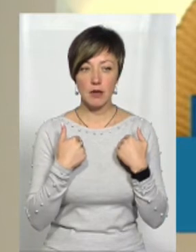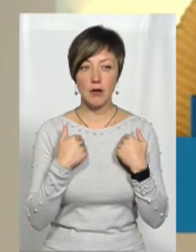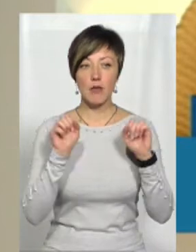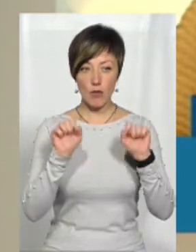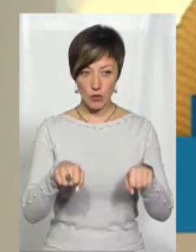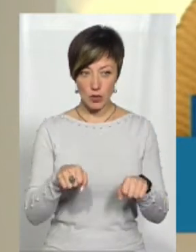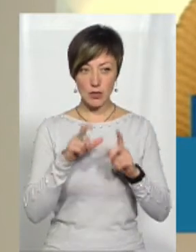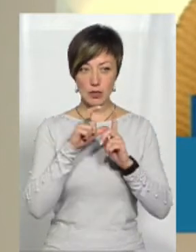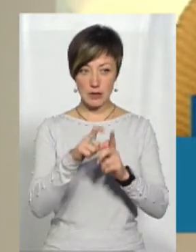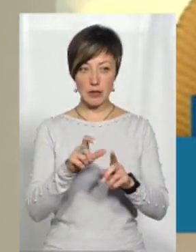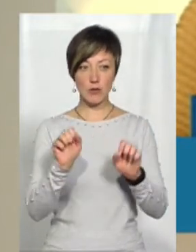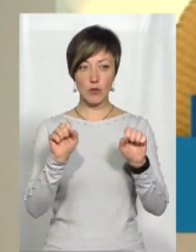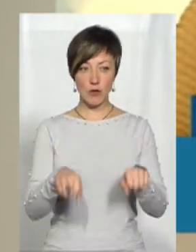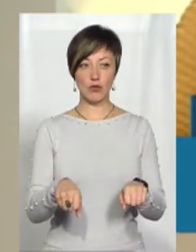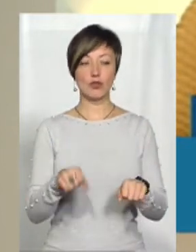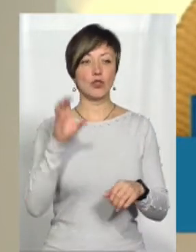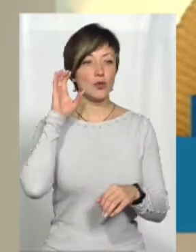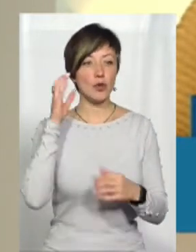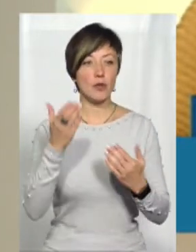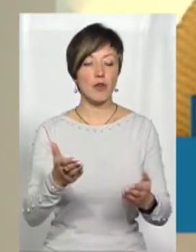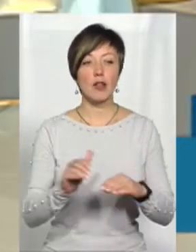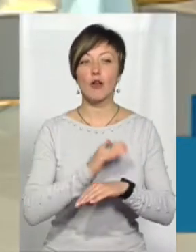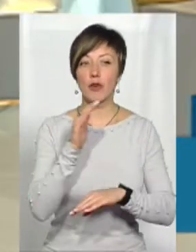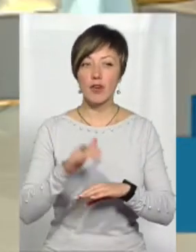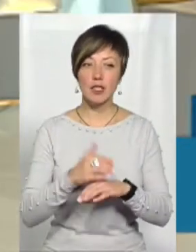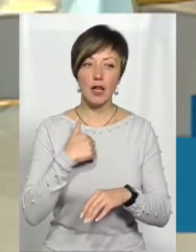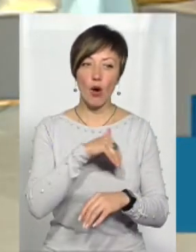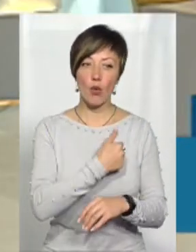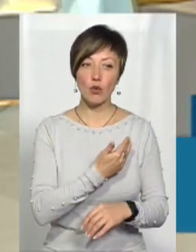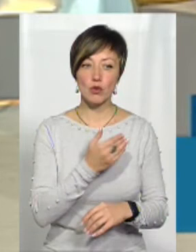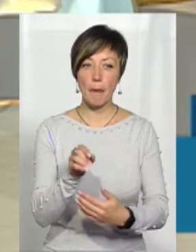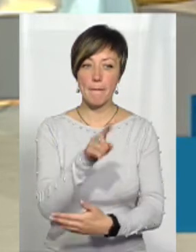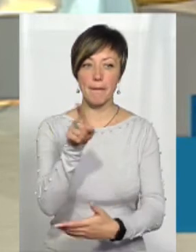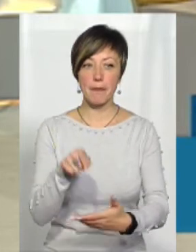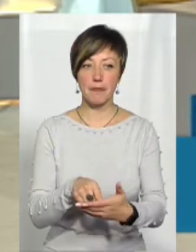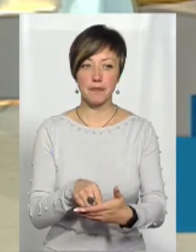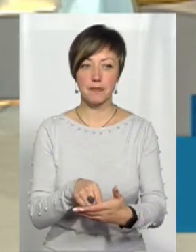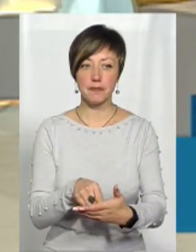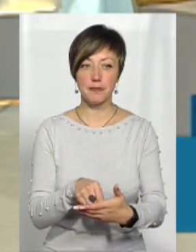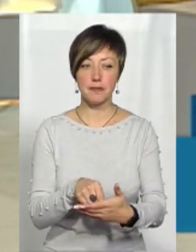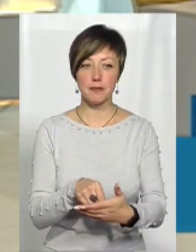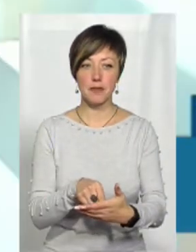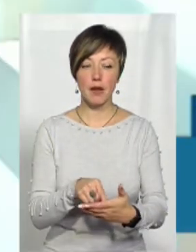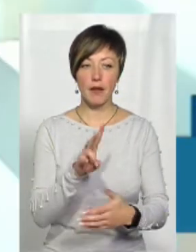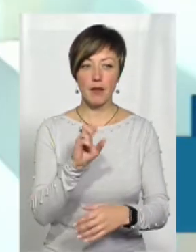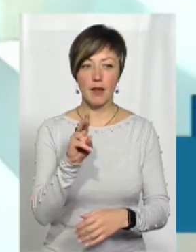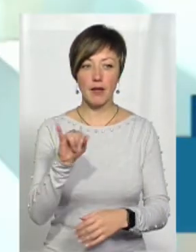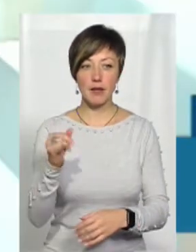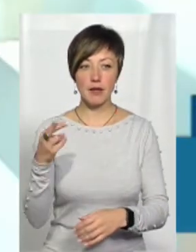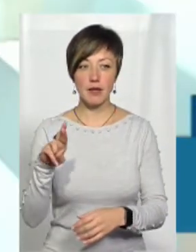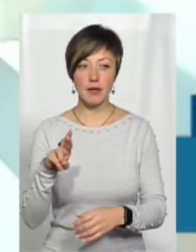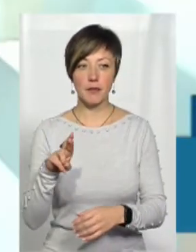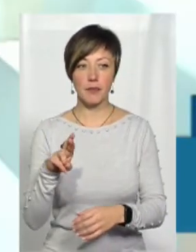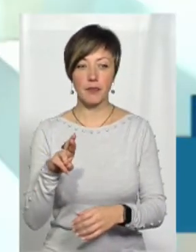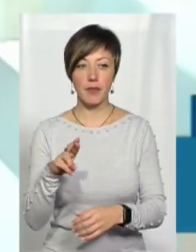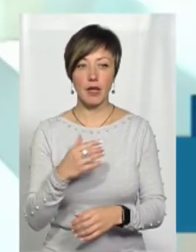Можна сказати щось? Так, слухаємо вас. Доброго вечора. Я хочу задати питання дуже до Надії. Я не